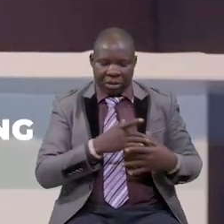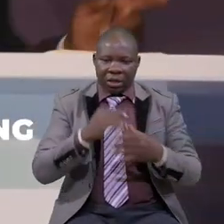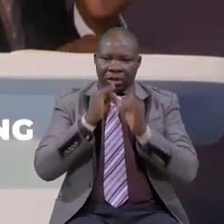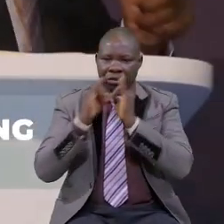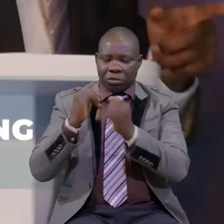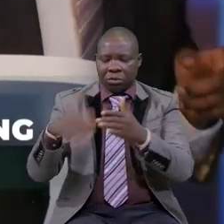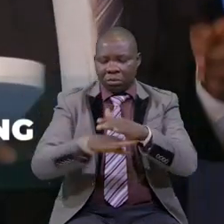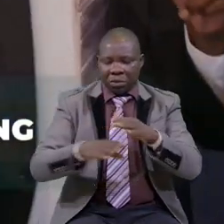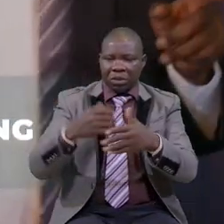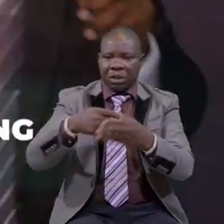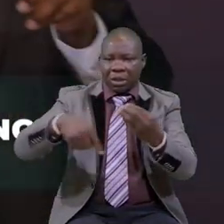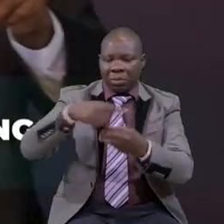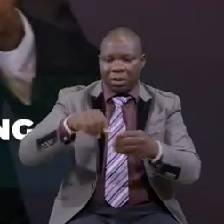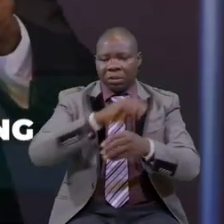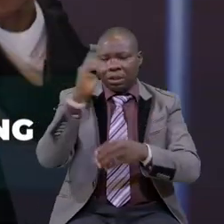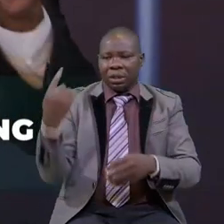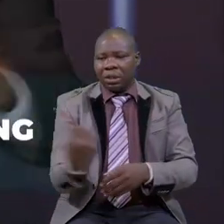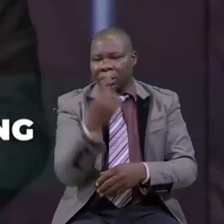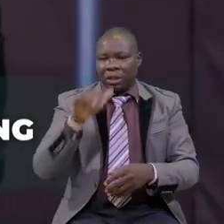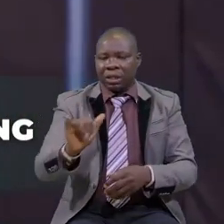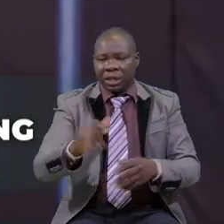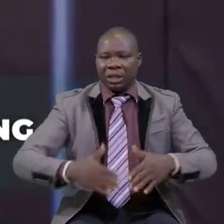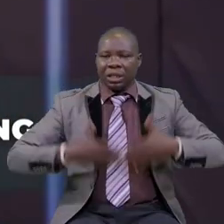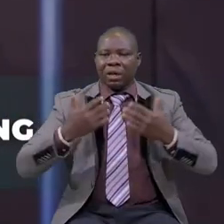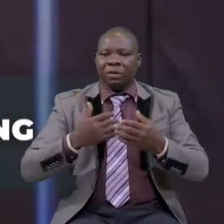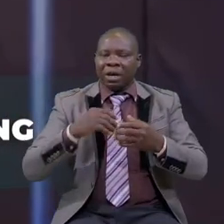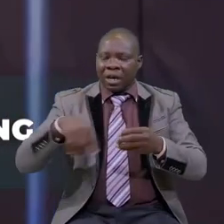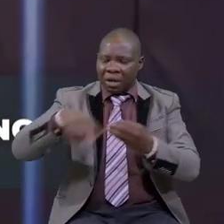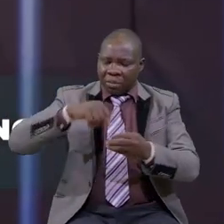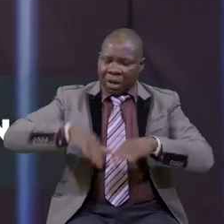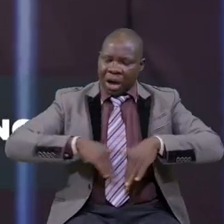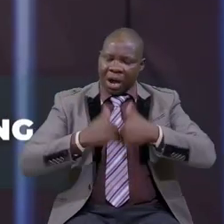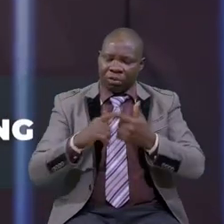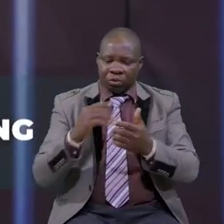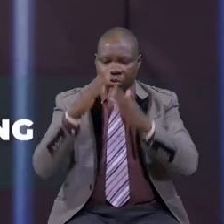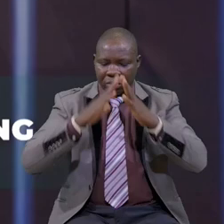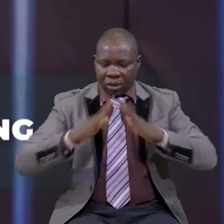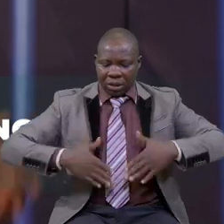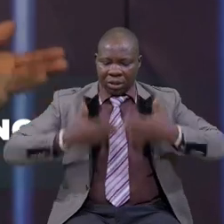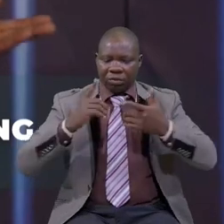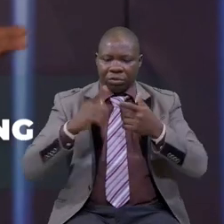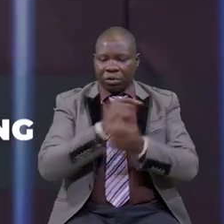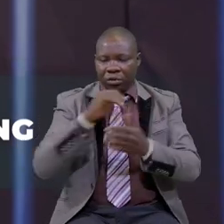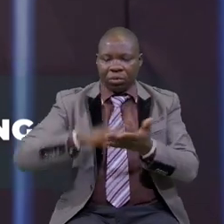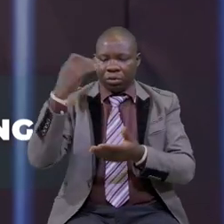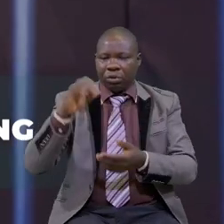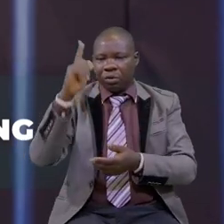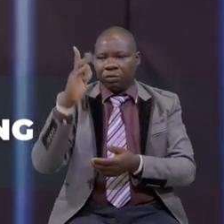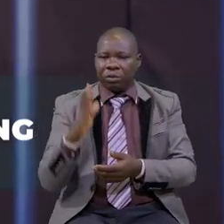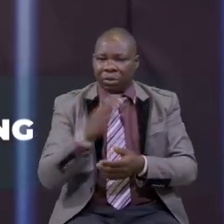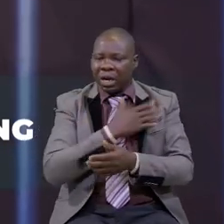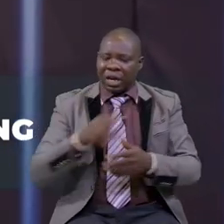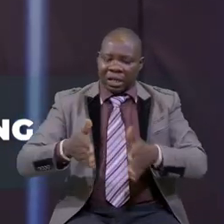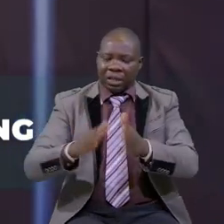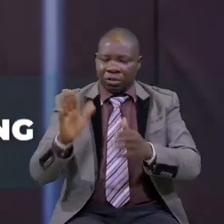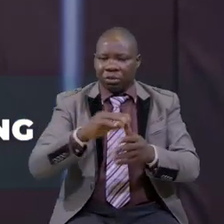vie éternelle, instruction de base sur comment vivre à la gloire de Dieu. Que votre lumière luise ainsi devant les